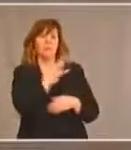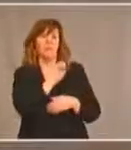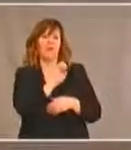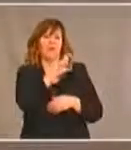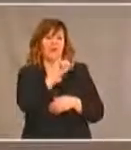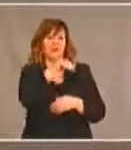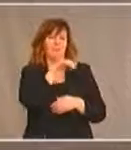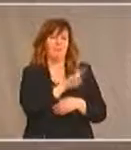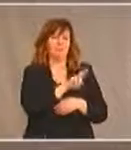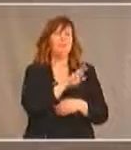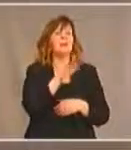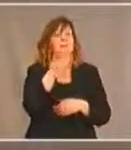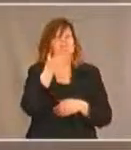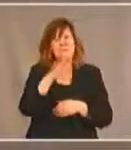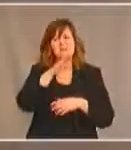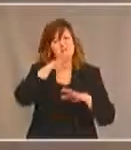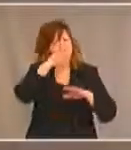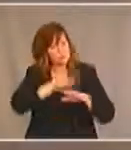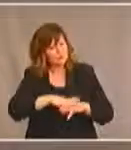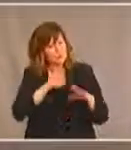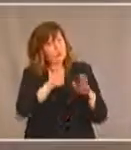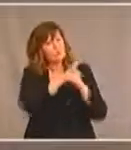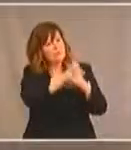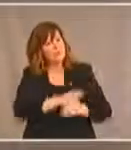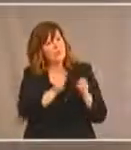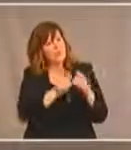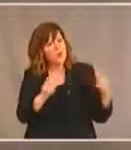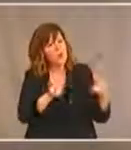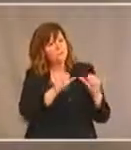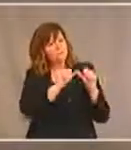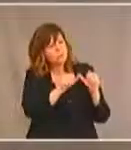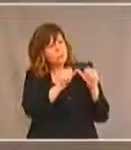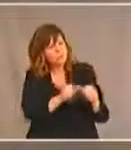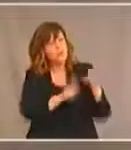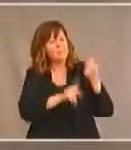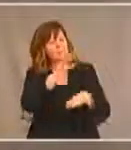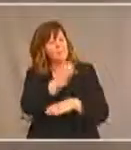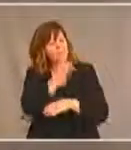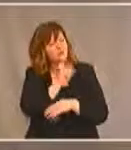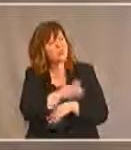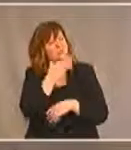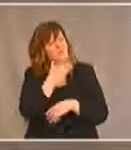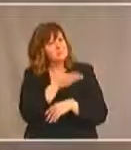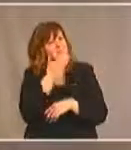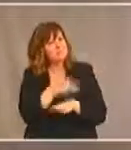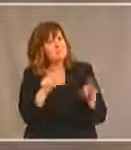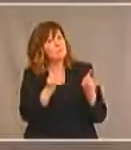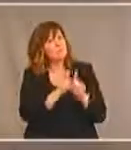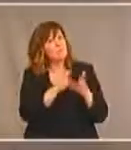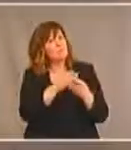soins de longue durée, des besoins des personnes âgées et de nous rappeler aussi des